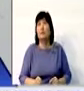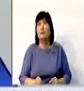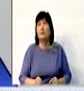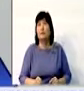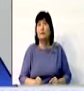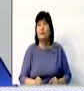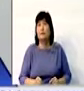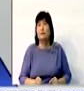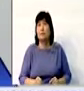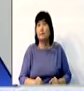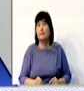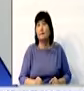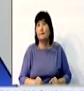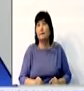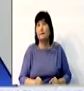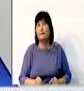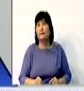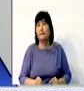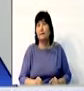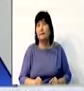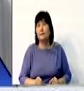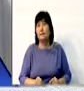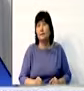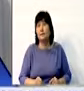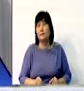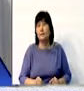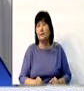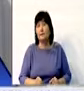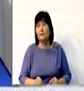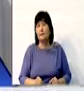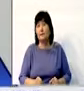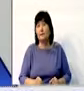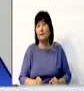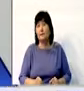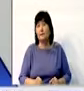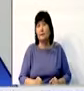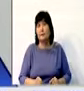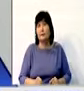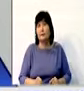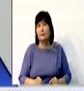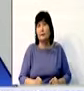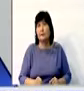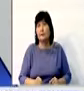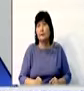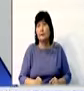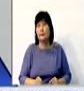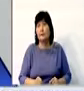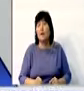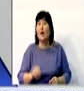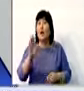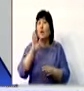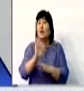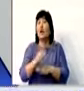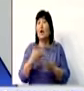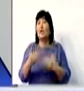моего хода stand as кодексу барташевич вам реки чулым я чешу странновато выглядит она приговор в отношении